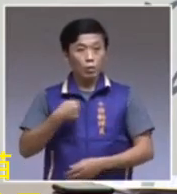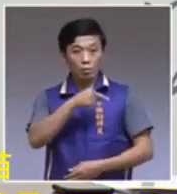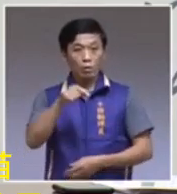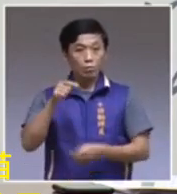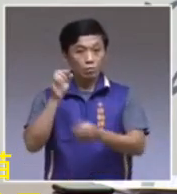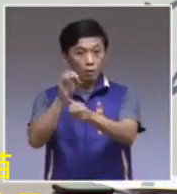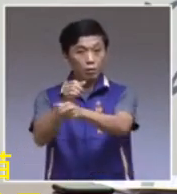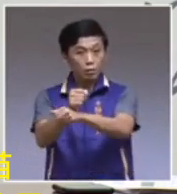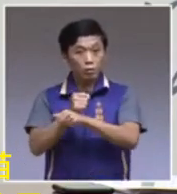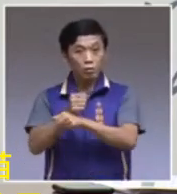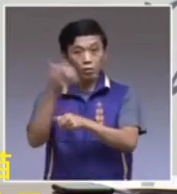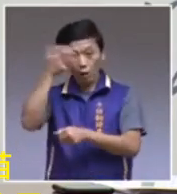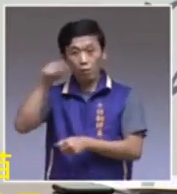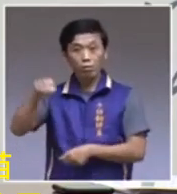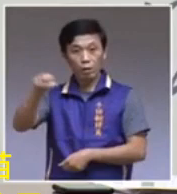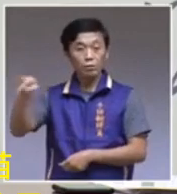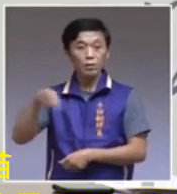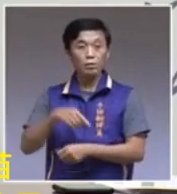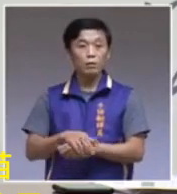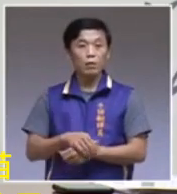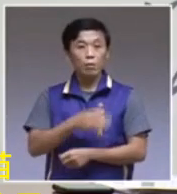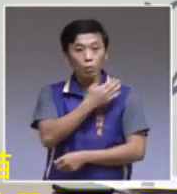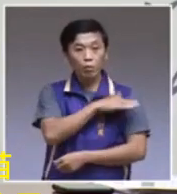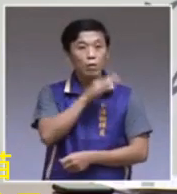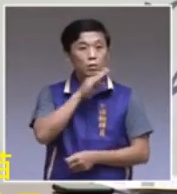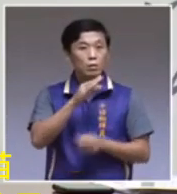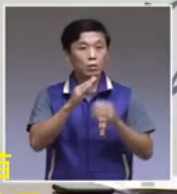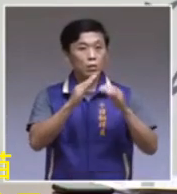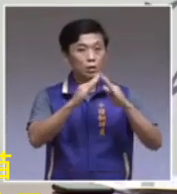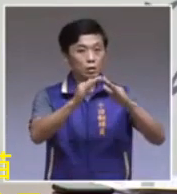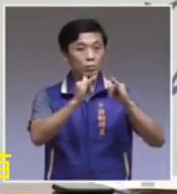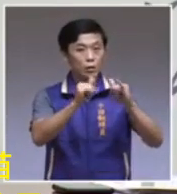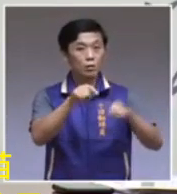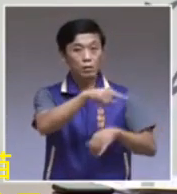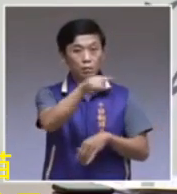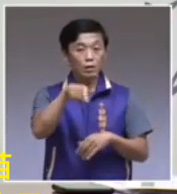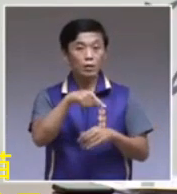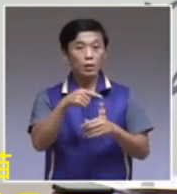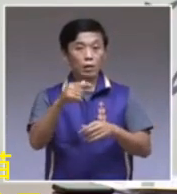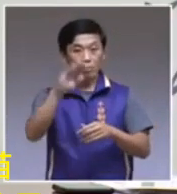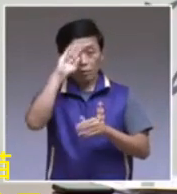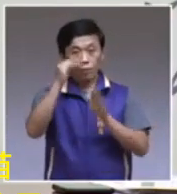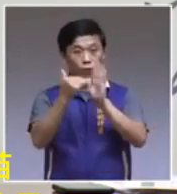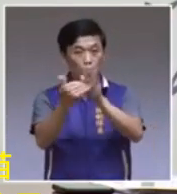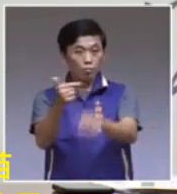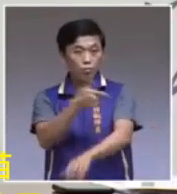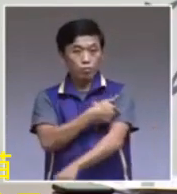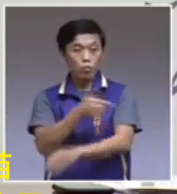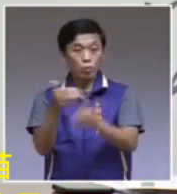长者或不管所有的市民朋友打完之后都要观察